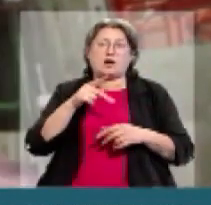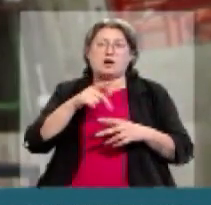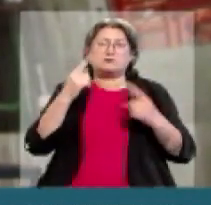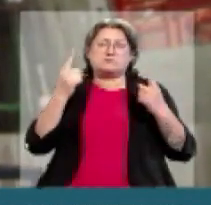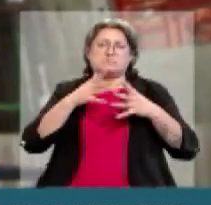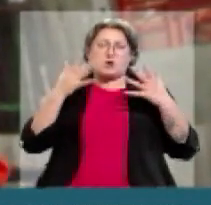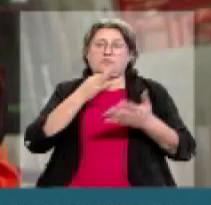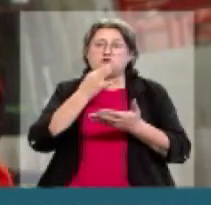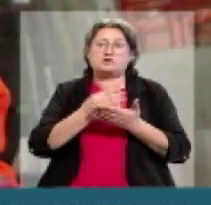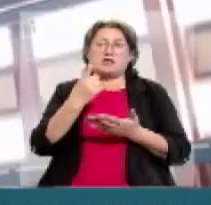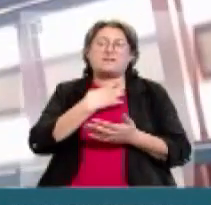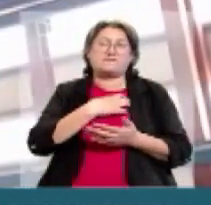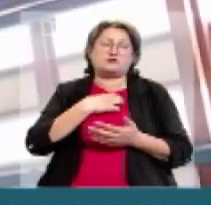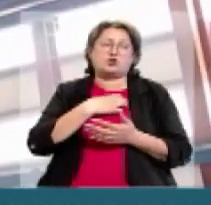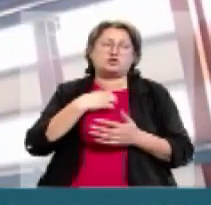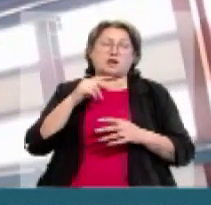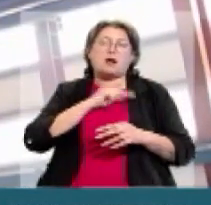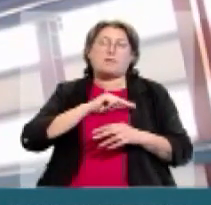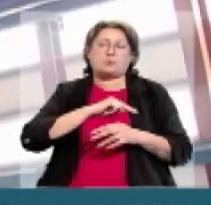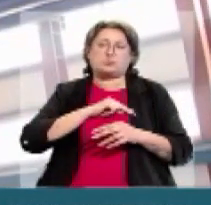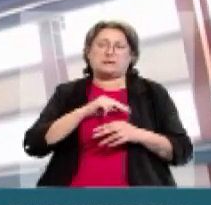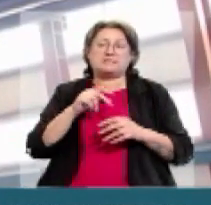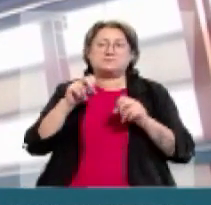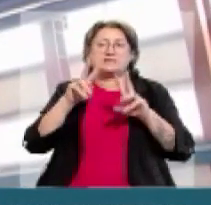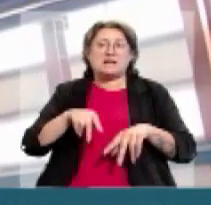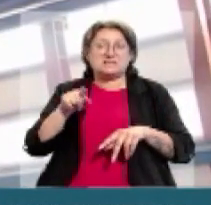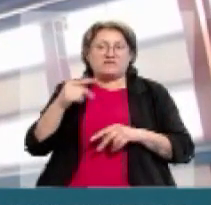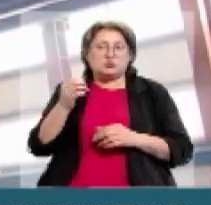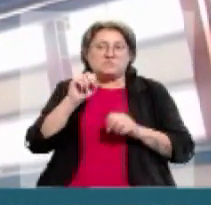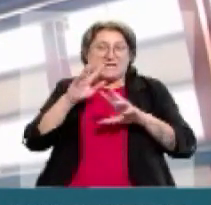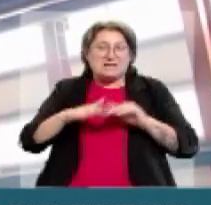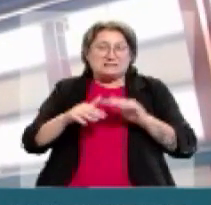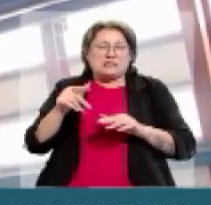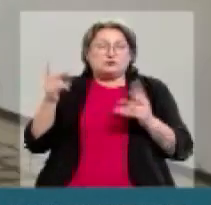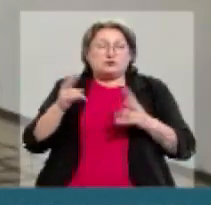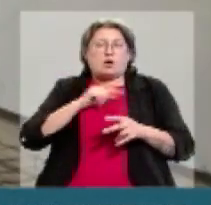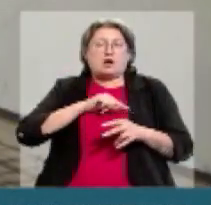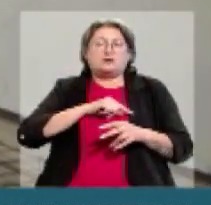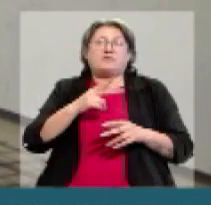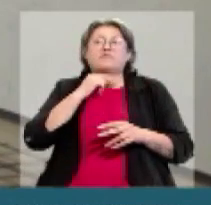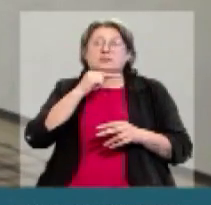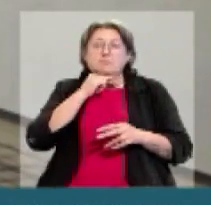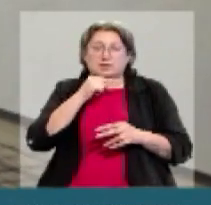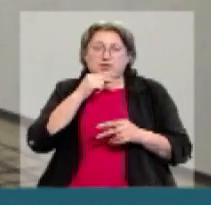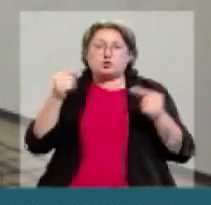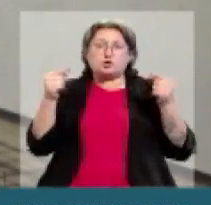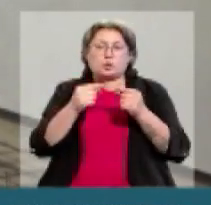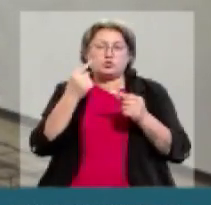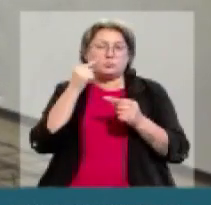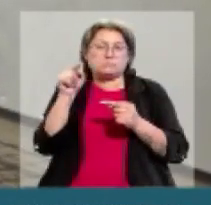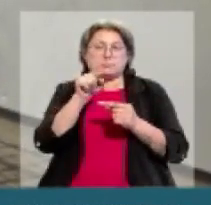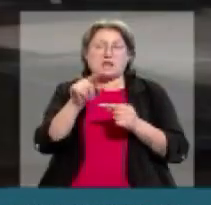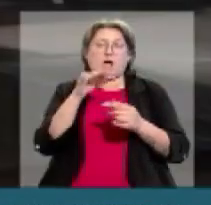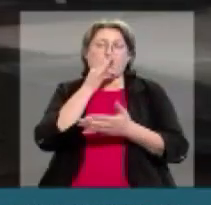мужчина отвечает за один из важнейших этапов работы. Специалисту его профиля необходимы такие качества, как внимательность, точный глазомер